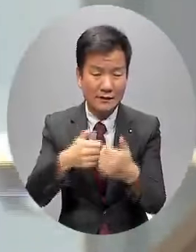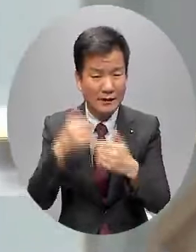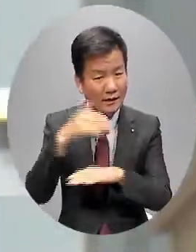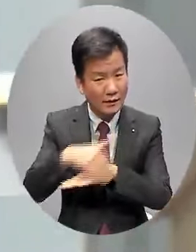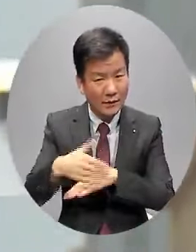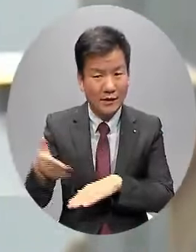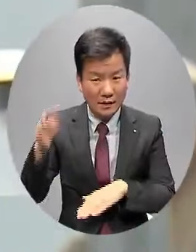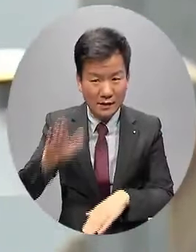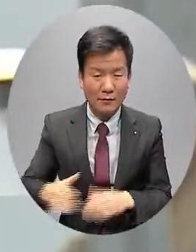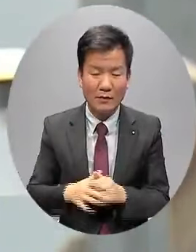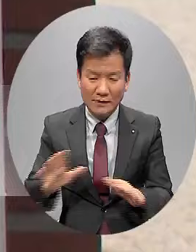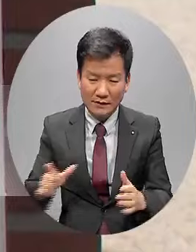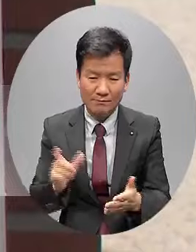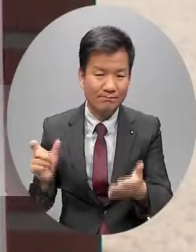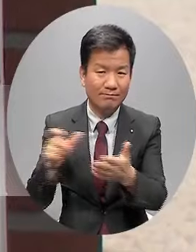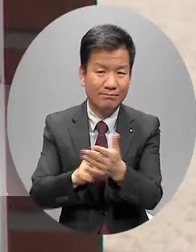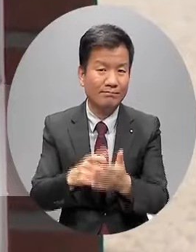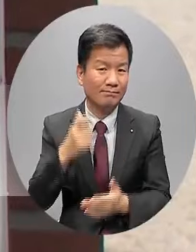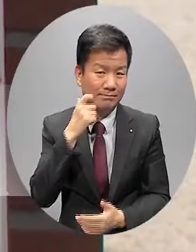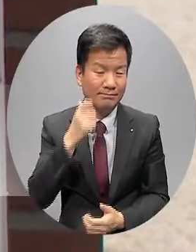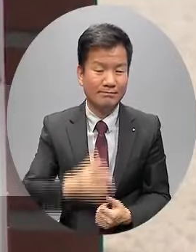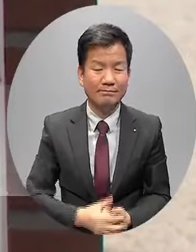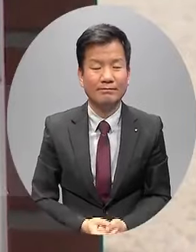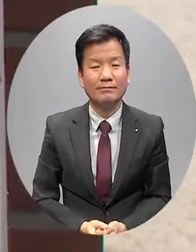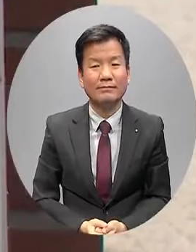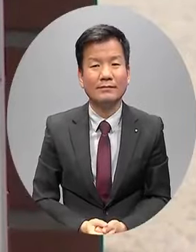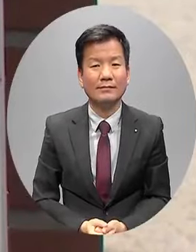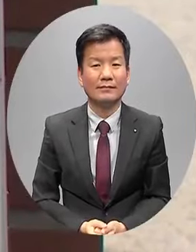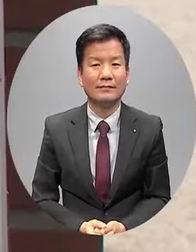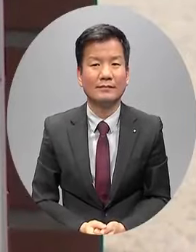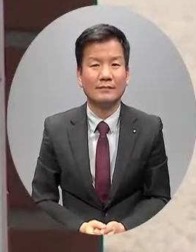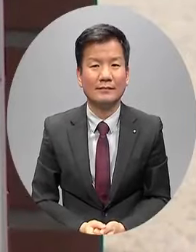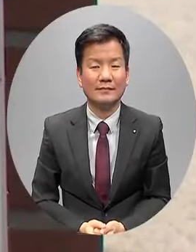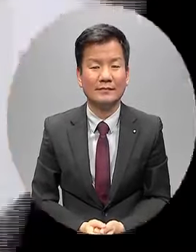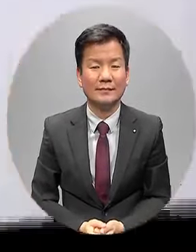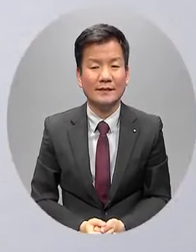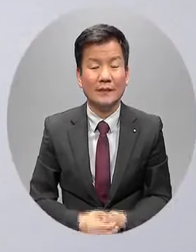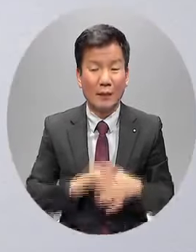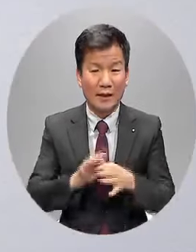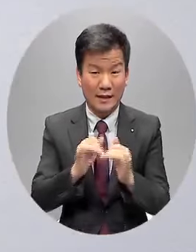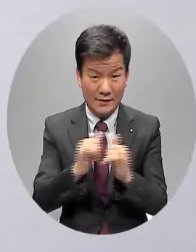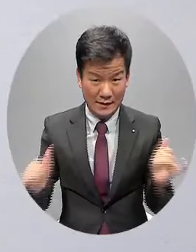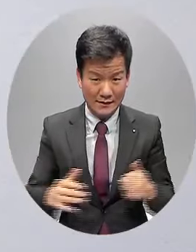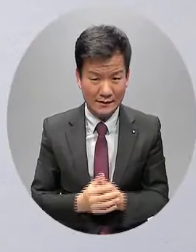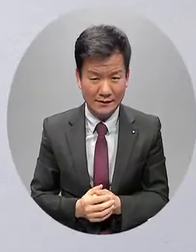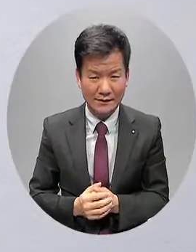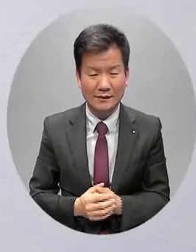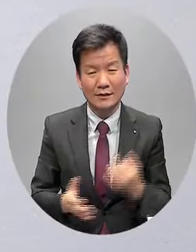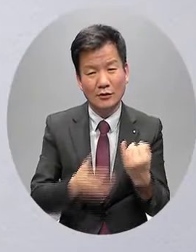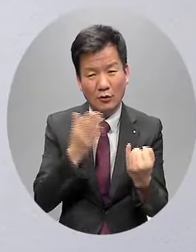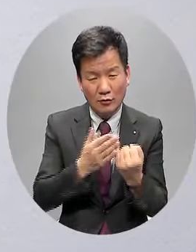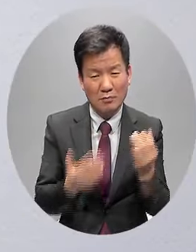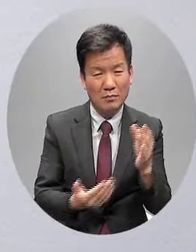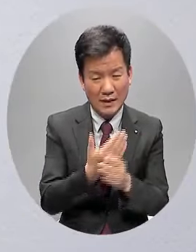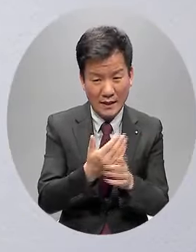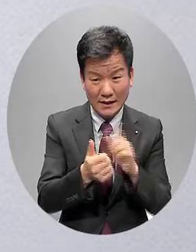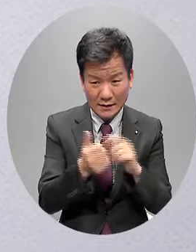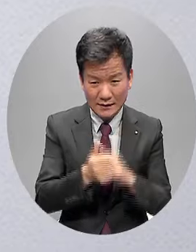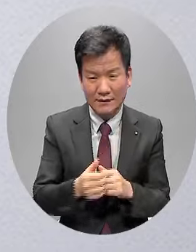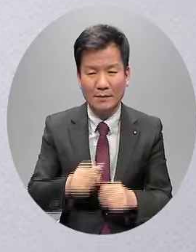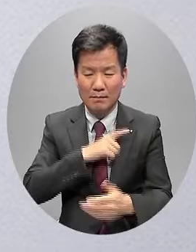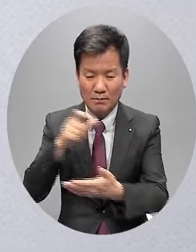예정이었지만 안건을 상정조차 하지 못했습니다 경실련 관계자는 성유 사건 가해자들은